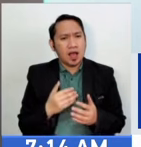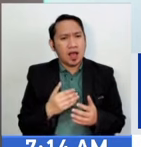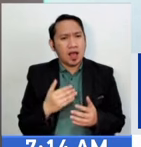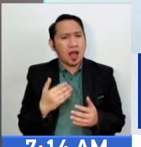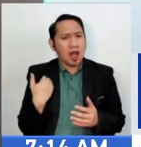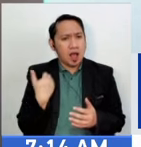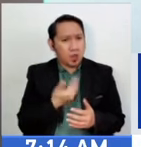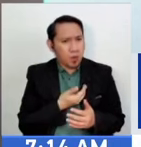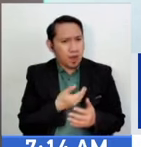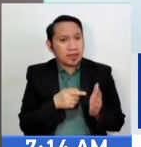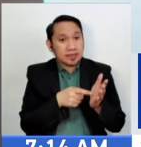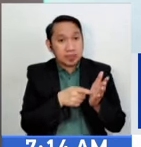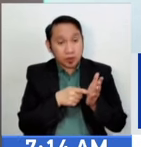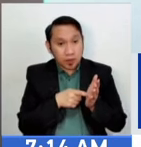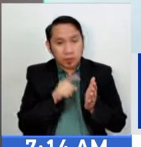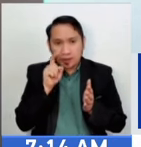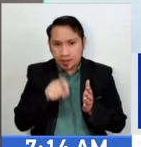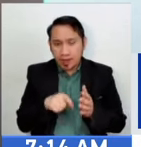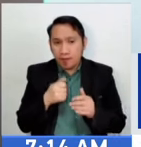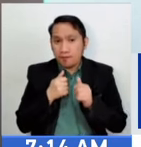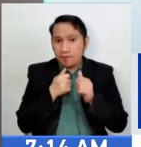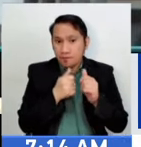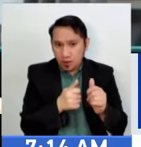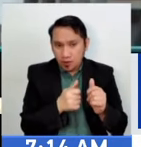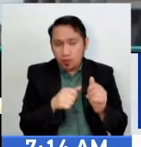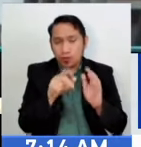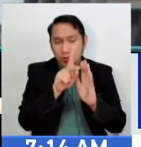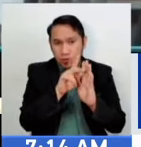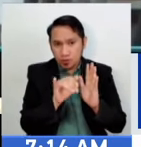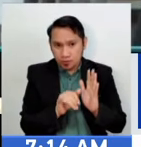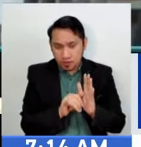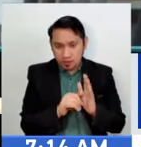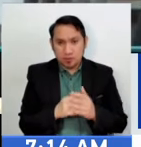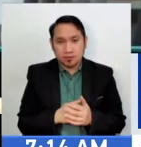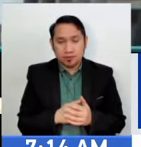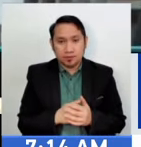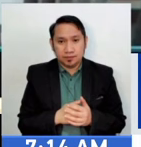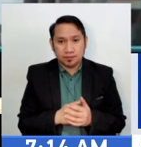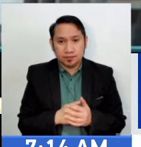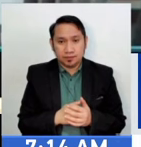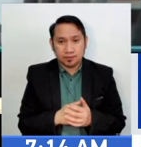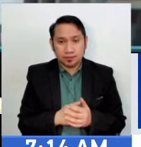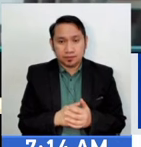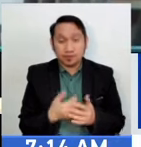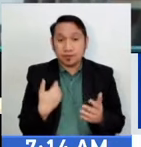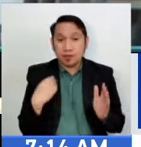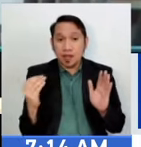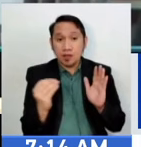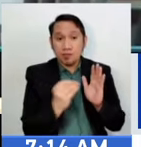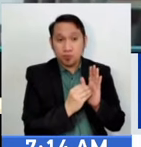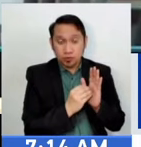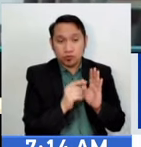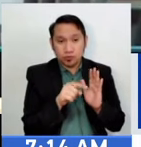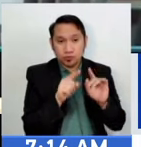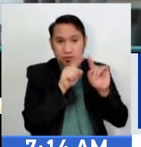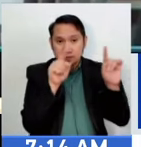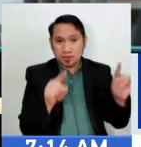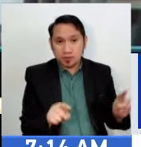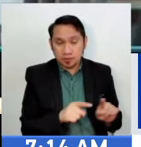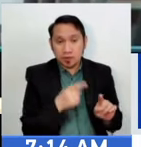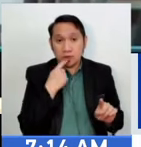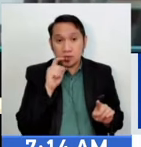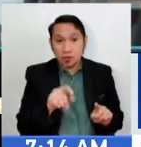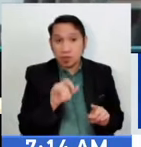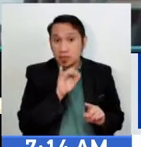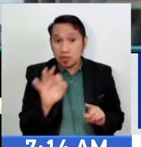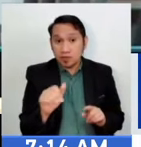dapat sumunod doon ang mga chair designate. Ilalagay ko po sa memorandum na pag hindi sila sumunod, tatanggalin